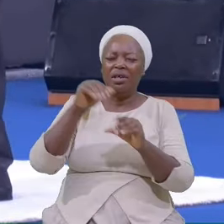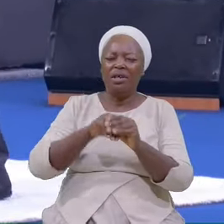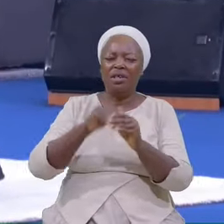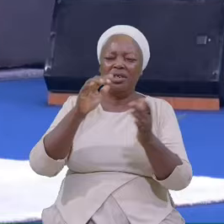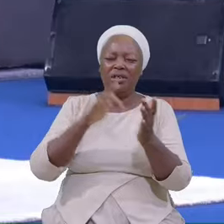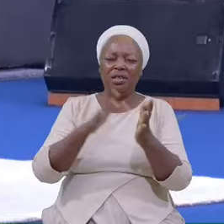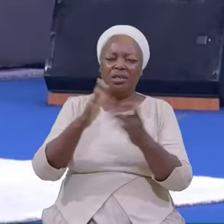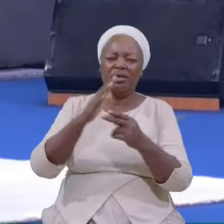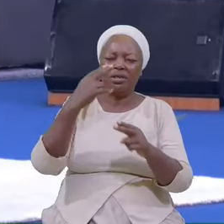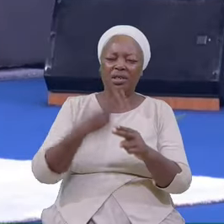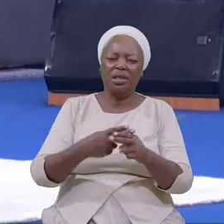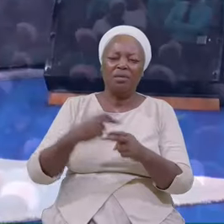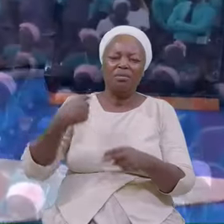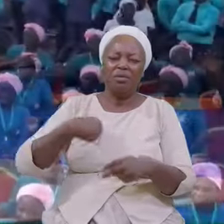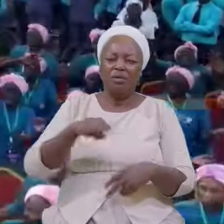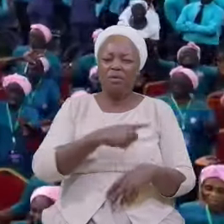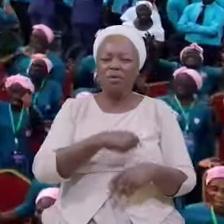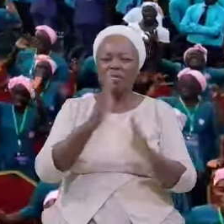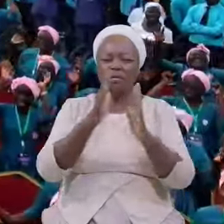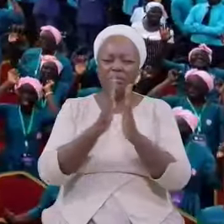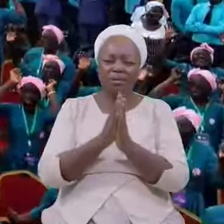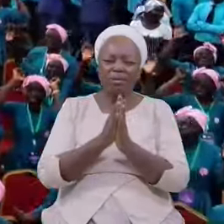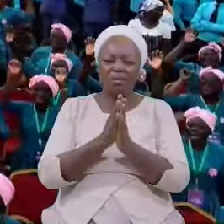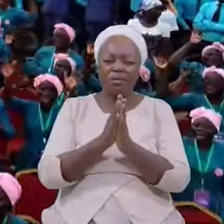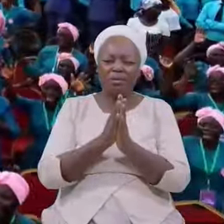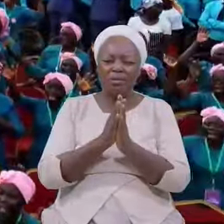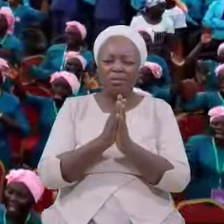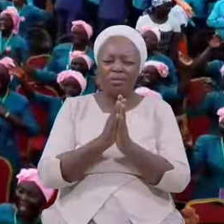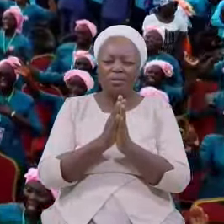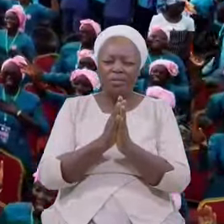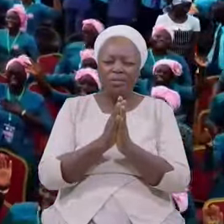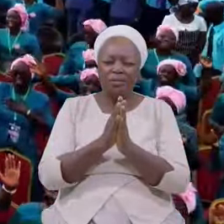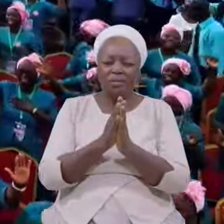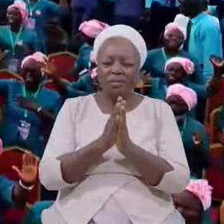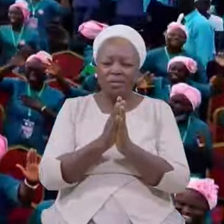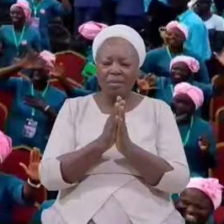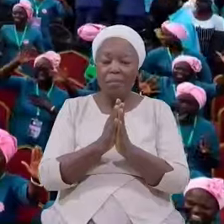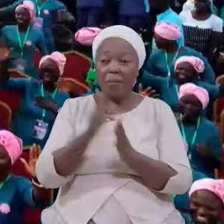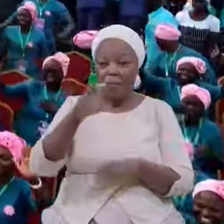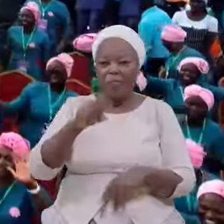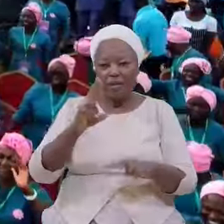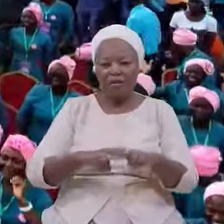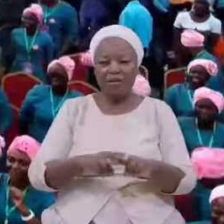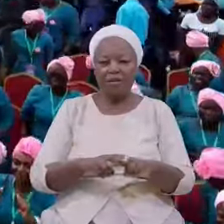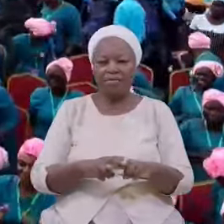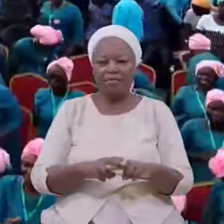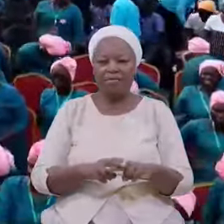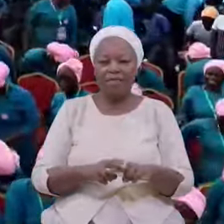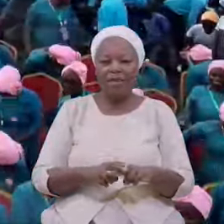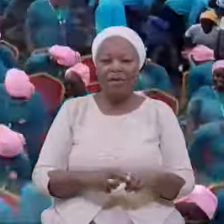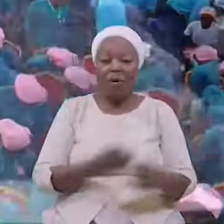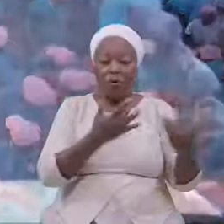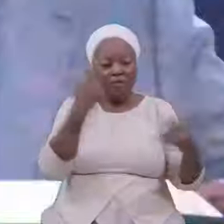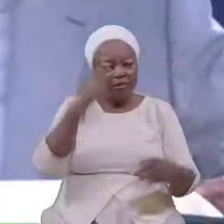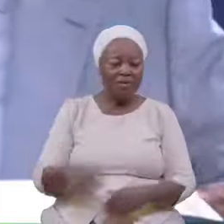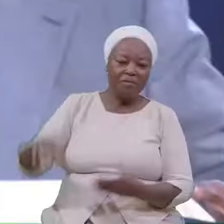Jesus' name, we pray. Nom Jésus. Prions. Sit down, waiting for the